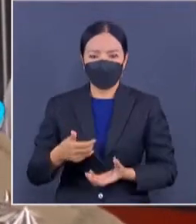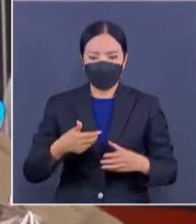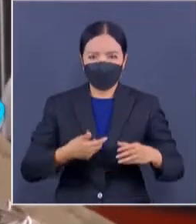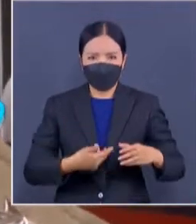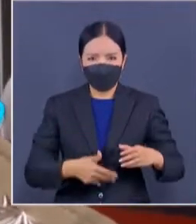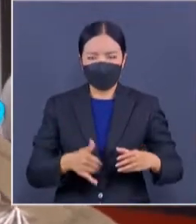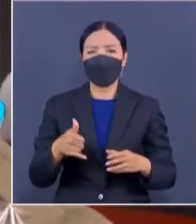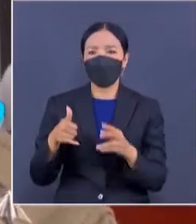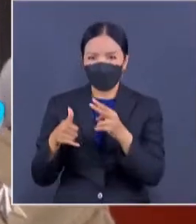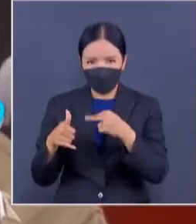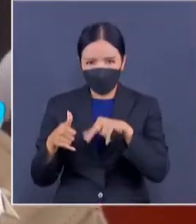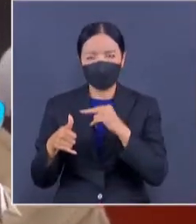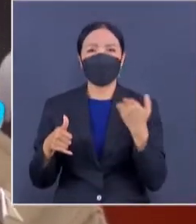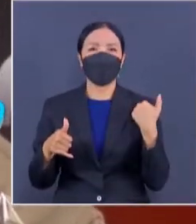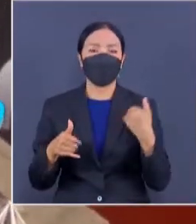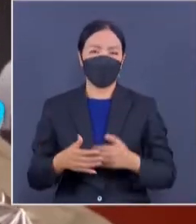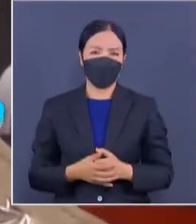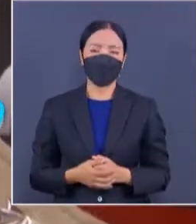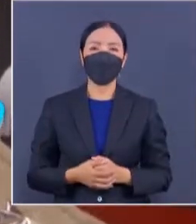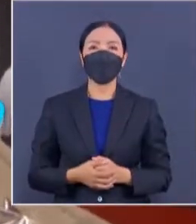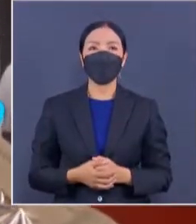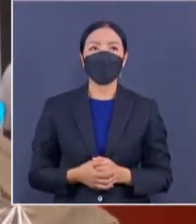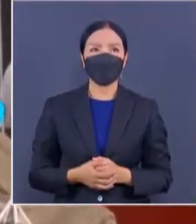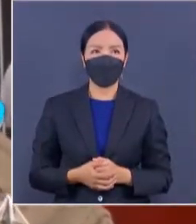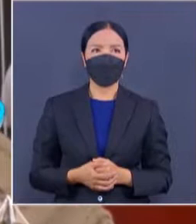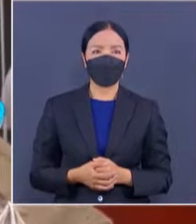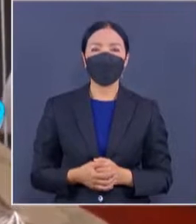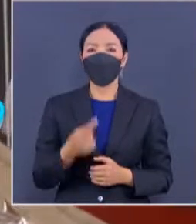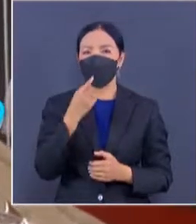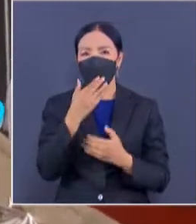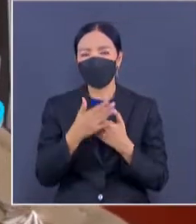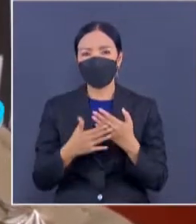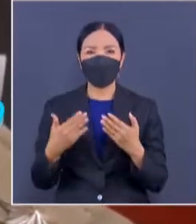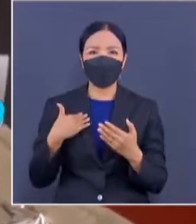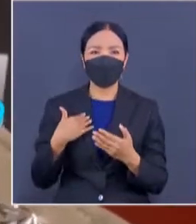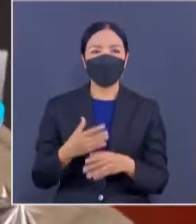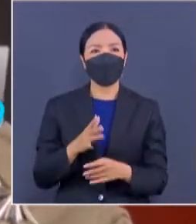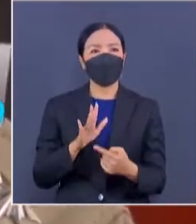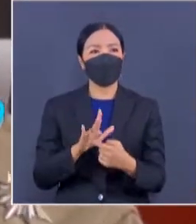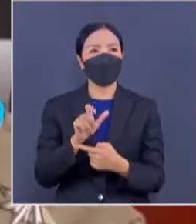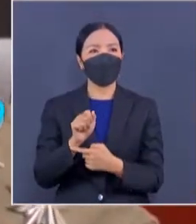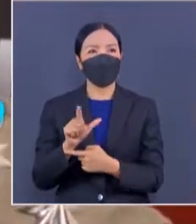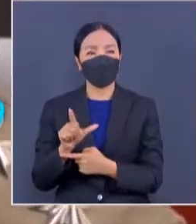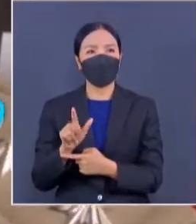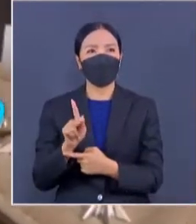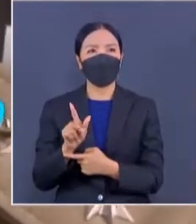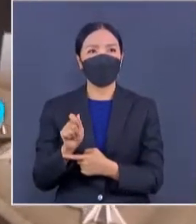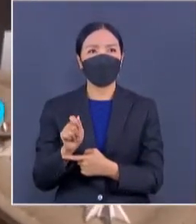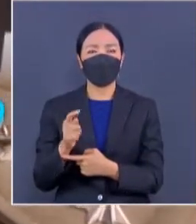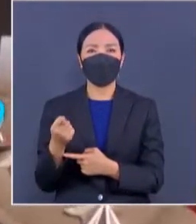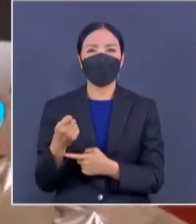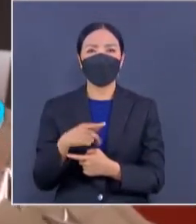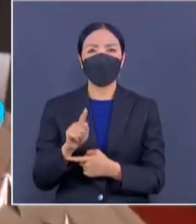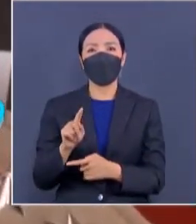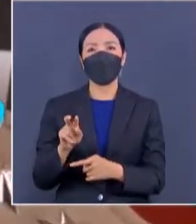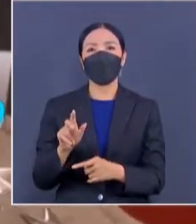วก็ตรวจเลือดนะครับหาแอลกอฮอล์ในเลือดนะครับแล้วก็ตรวจสารเสพติดทางปัสสาวะนะครับผลตรวจก็ออ